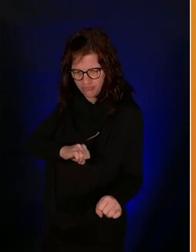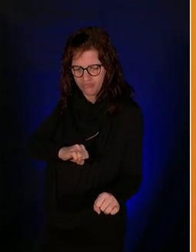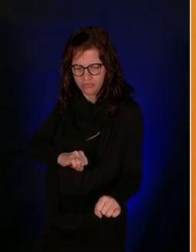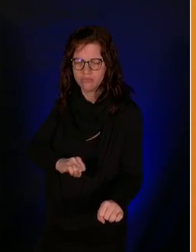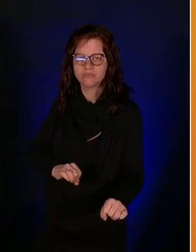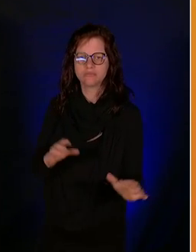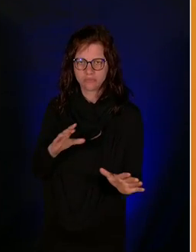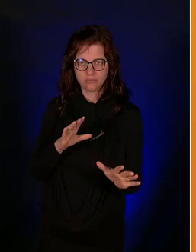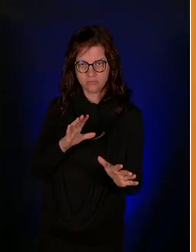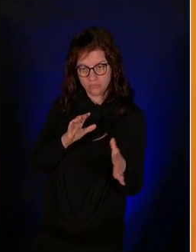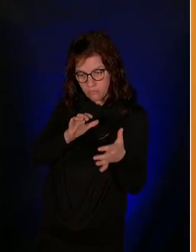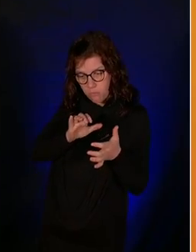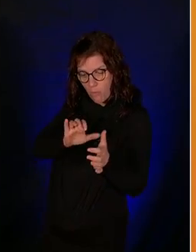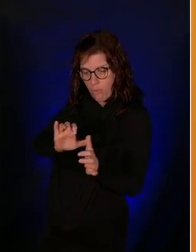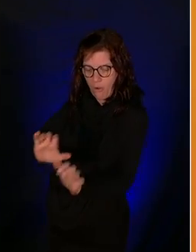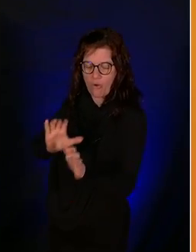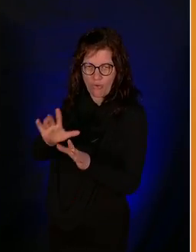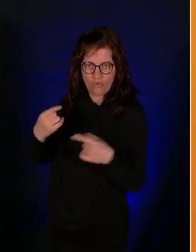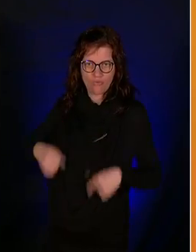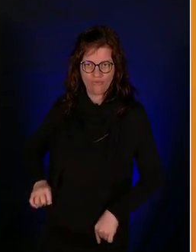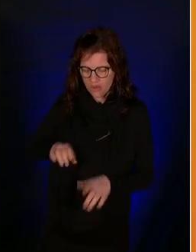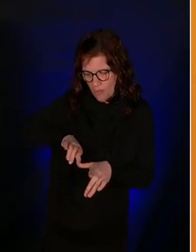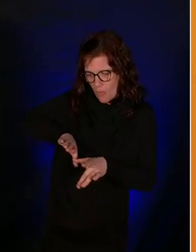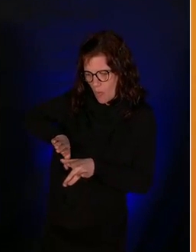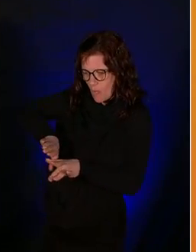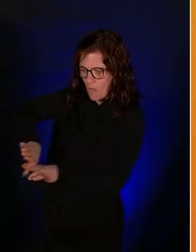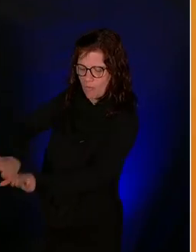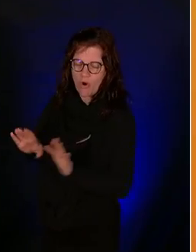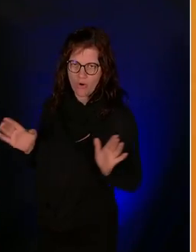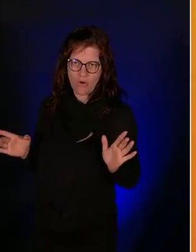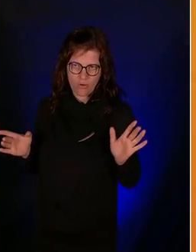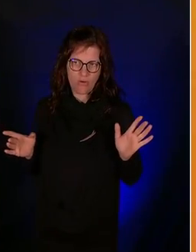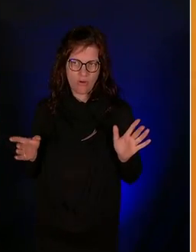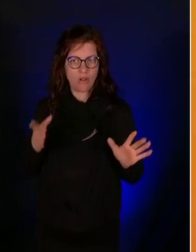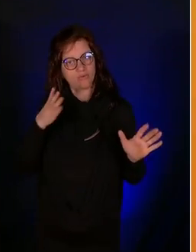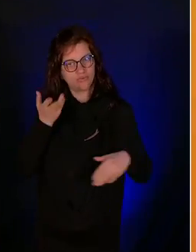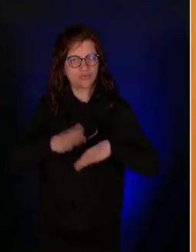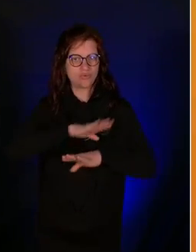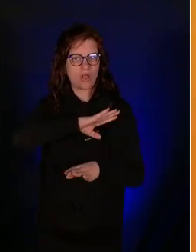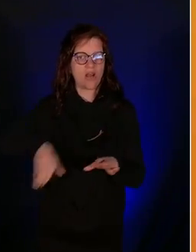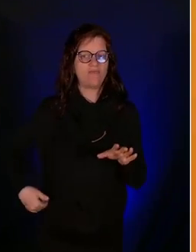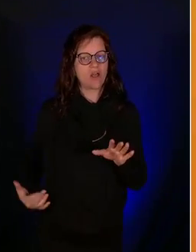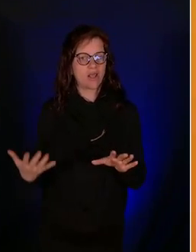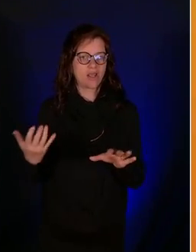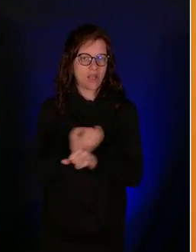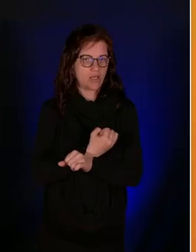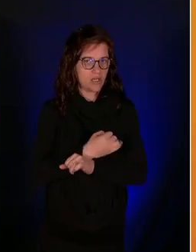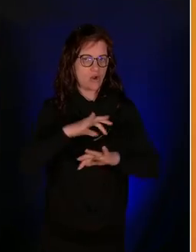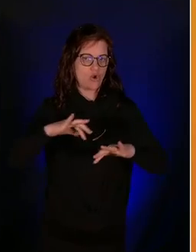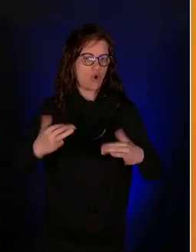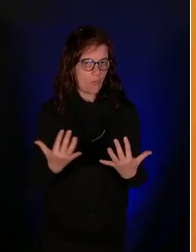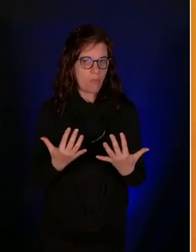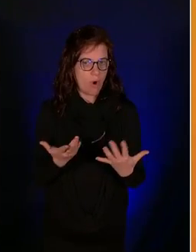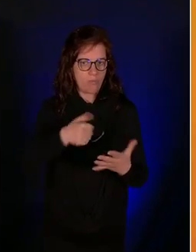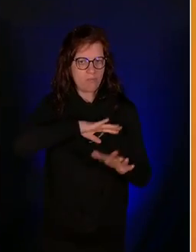fait reculer le gouvernement sur le niveau de la sanction et on a fini par gagner en passant